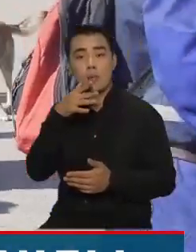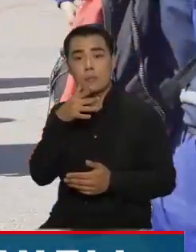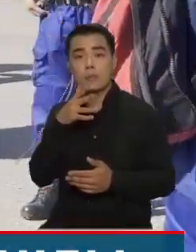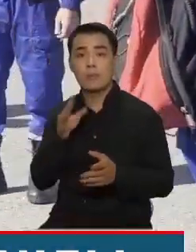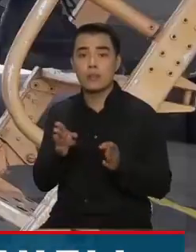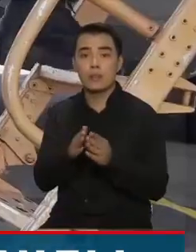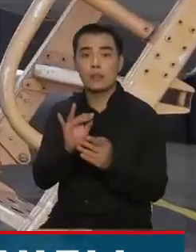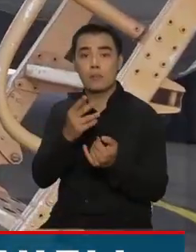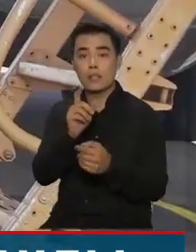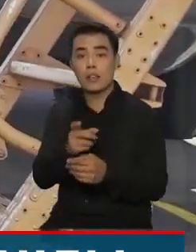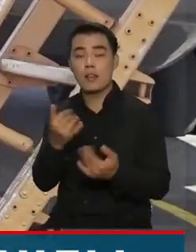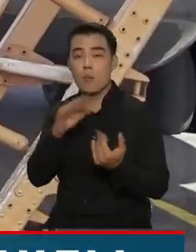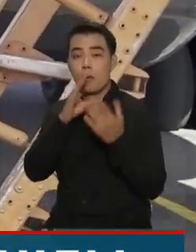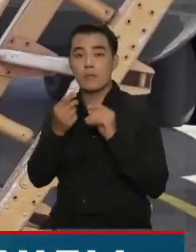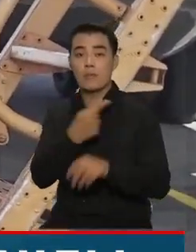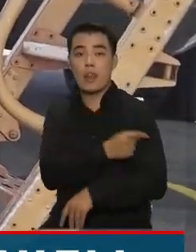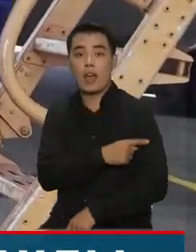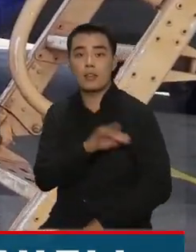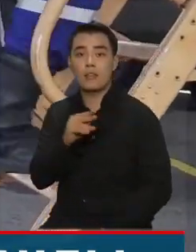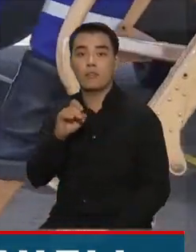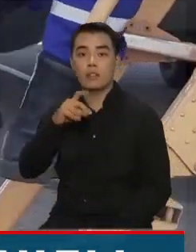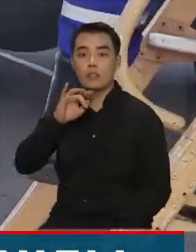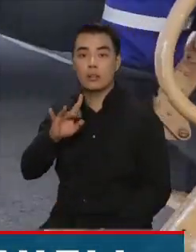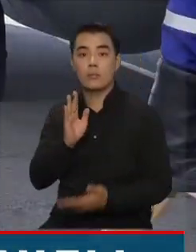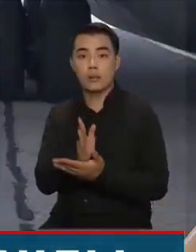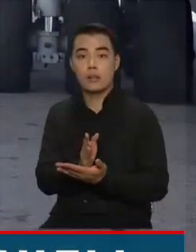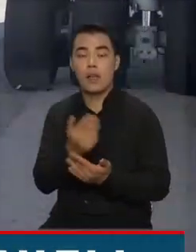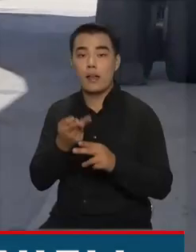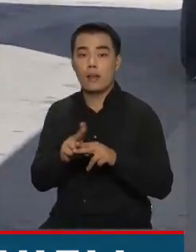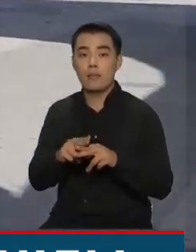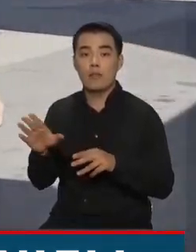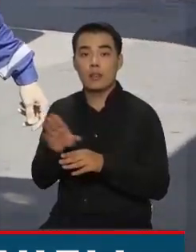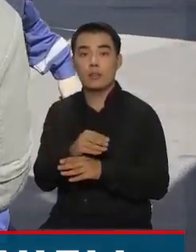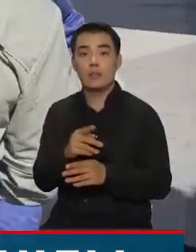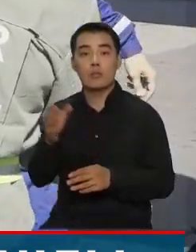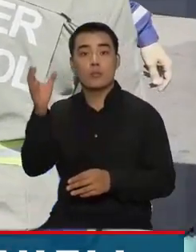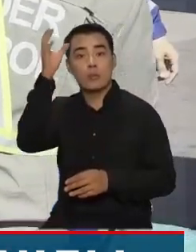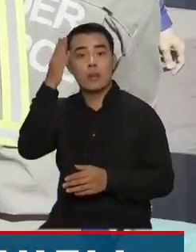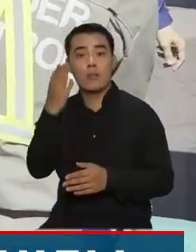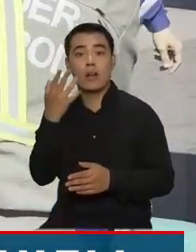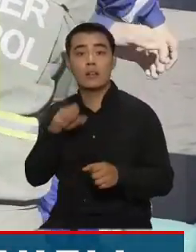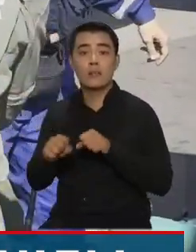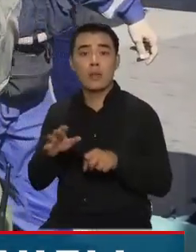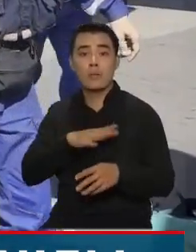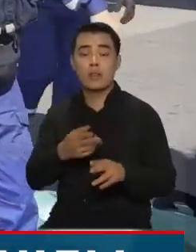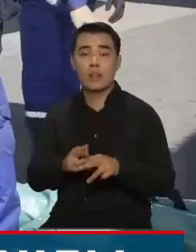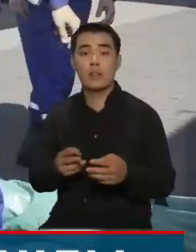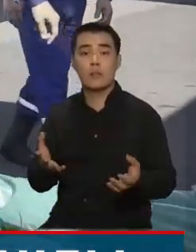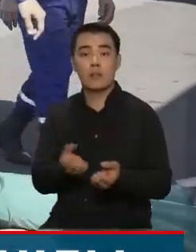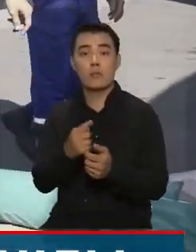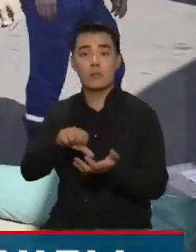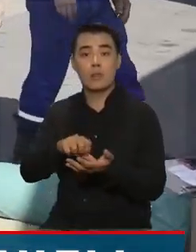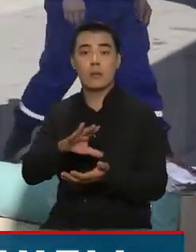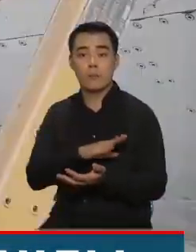апаттар медицинасы орталығының дәрігерлері мен фельдшерлері бар. Олардың дені Түркиядағы жер сілкінісі кезінде құтқару жұмыстарына